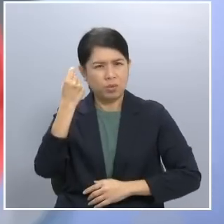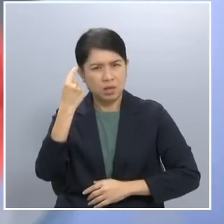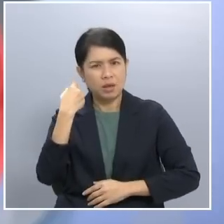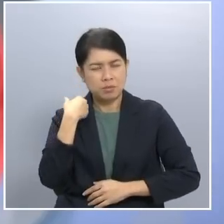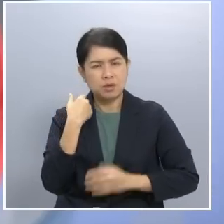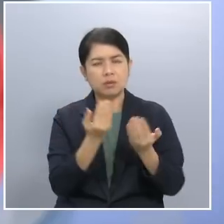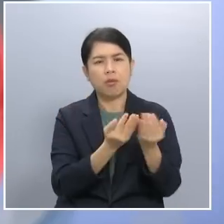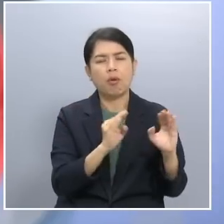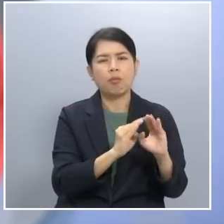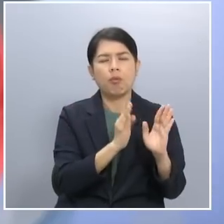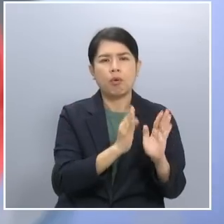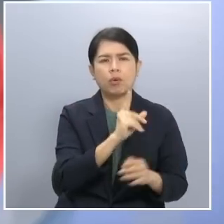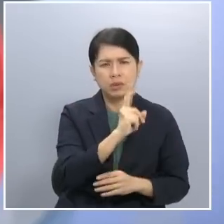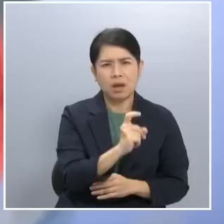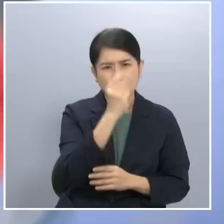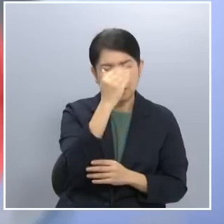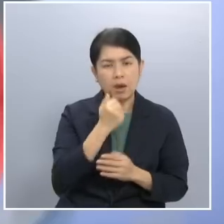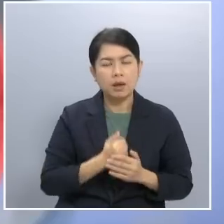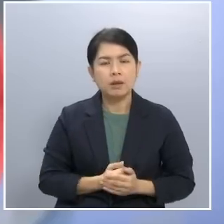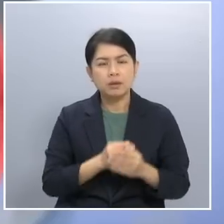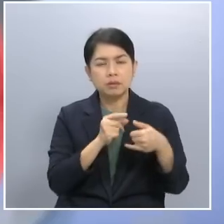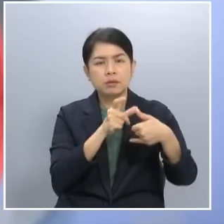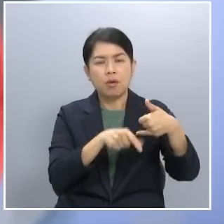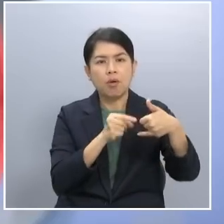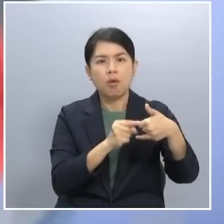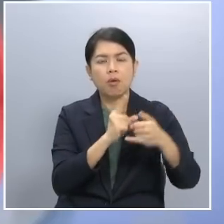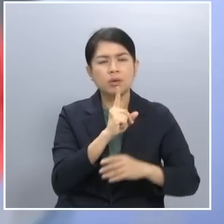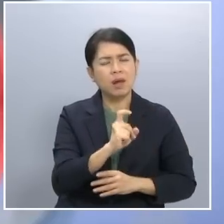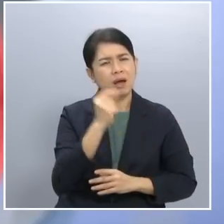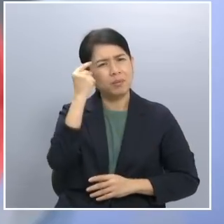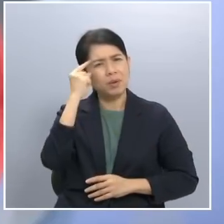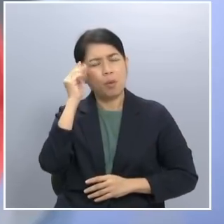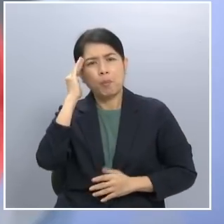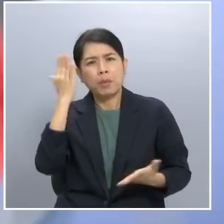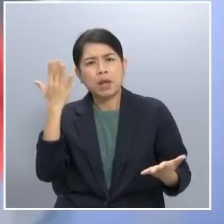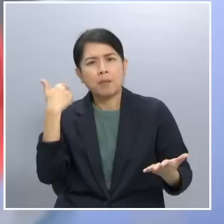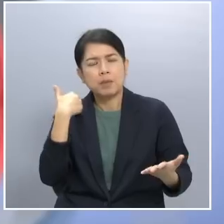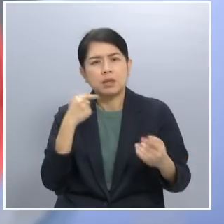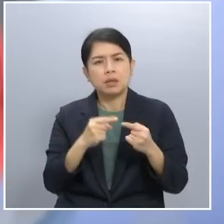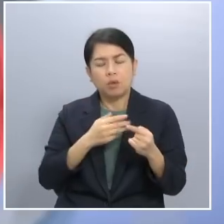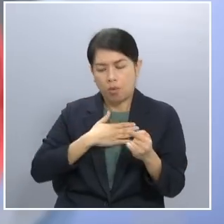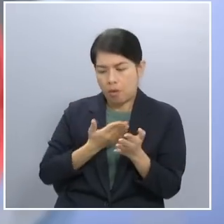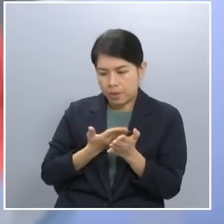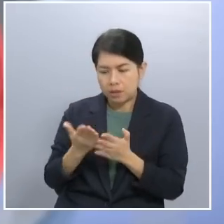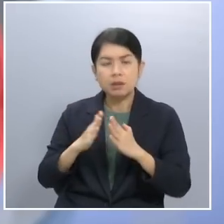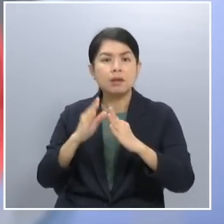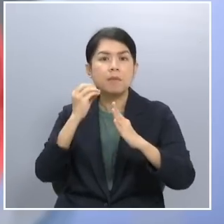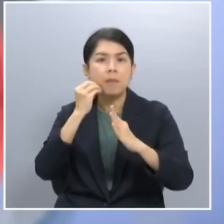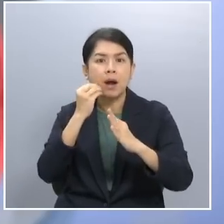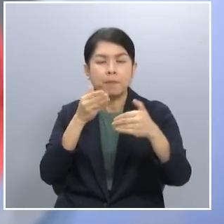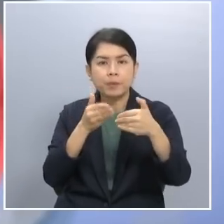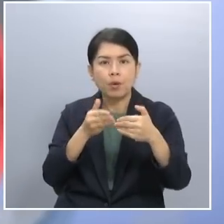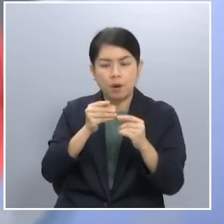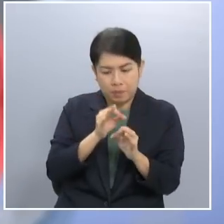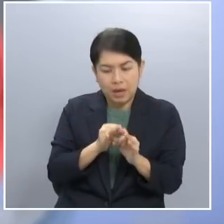ายเขาผู้ตายเขาเองก็ไม่ได้รู้อินโนอินเอหรอกครับคุณลองคิดดูถ้าเป็นตัวคุณเองไปซื้อบ้านหลังนี้มาจากธนาคารที่เขาขายทอดตล